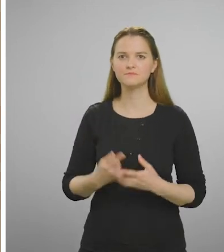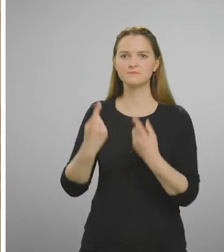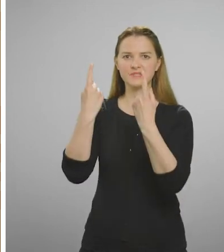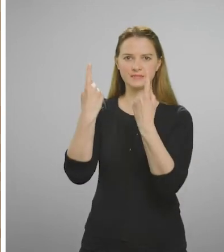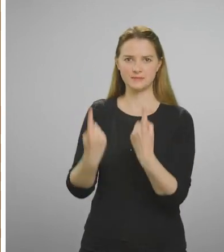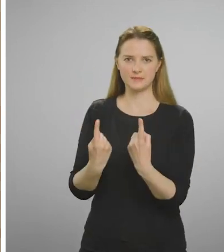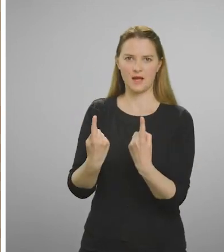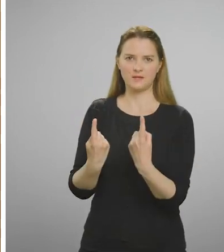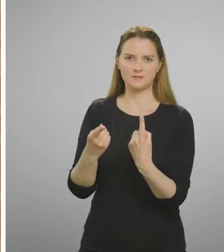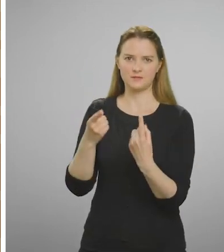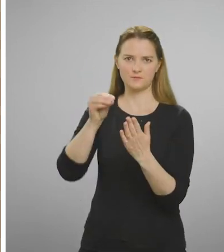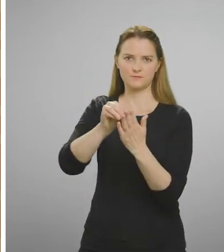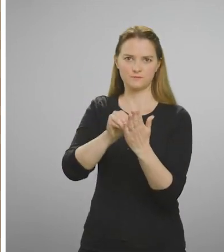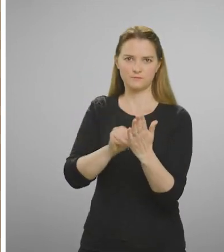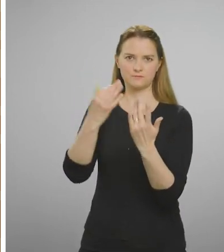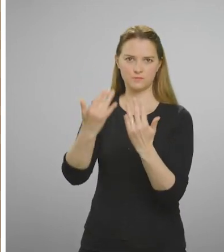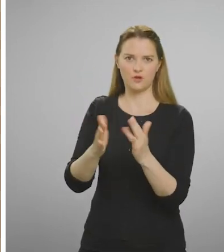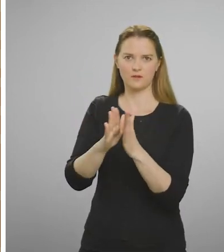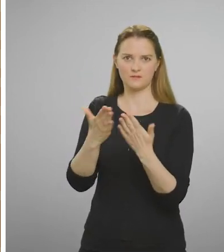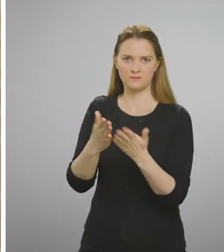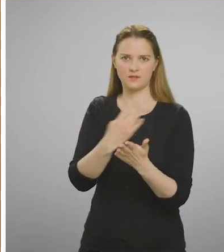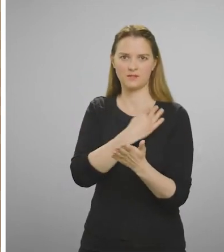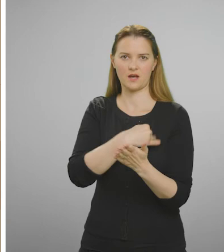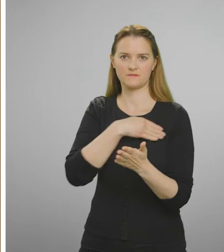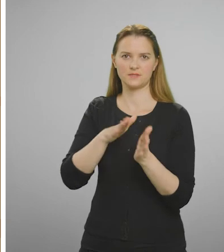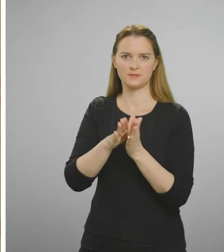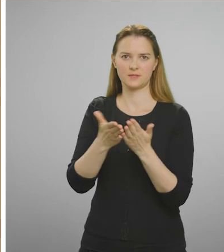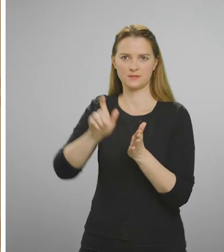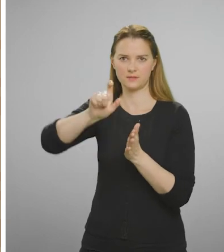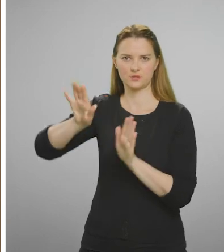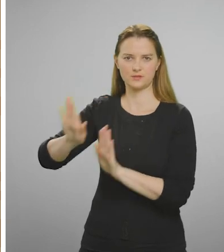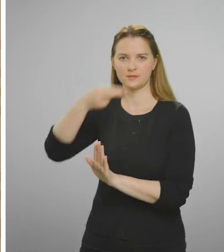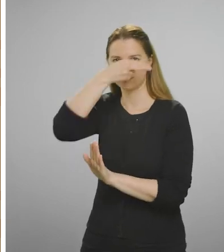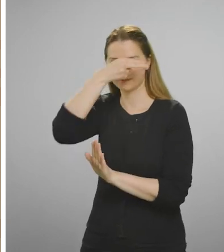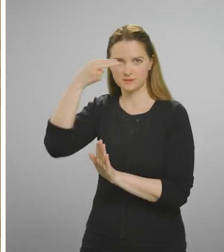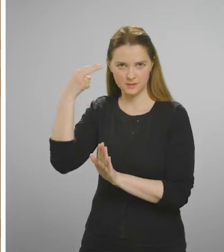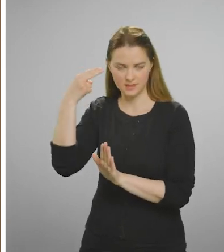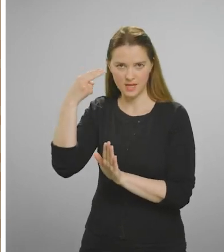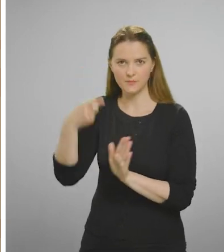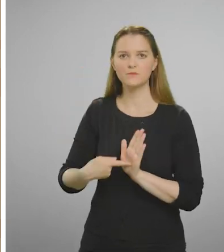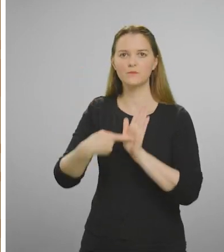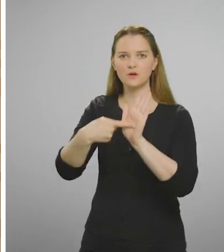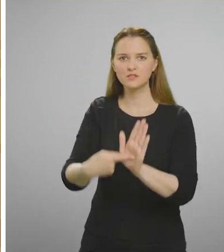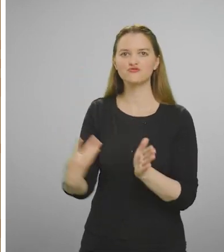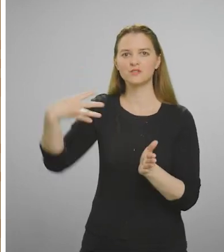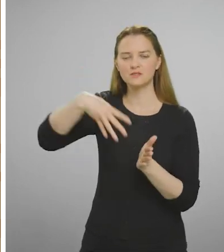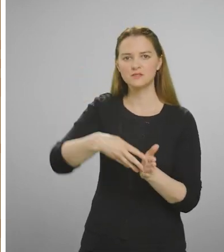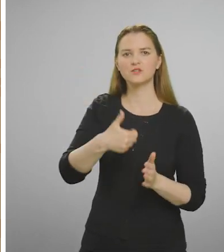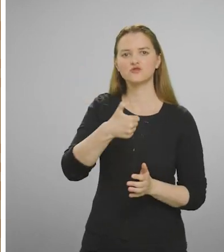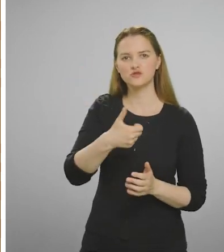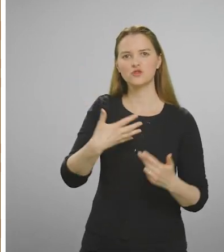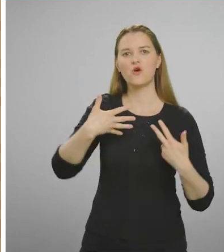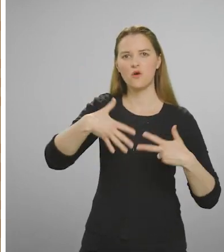papir. Stanje fonda prema posljednjim prikupljenim podacima u Hrvatskoj knjižnici za slijepe govori da on